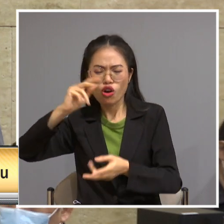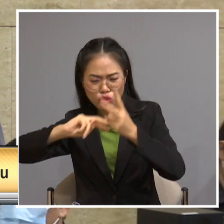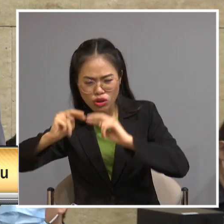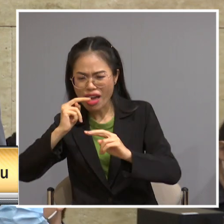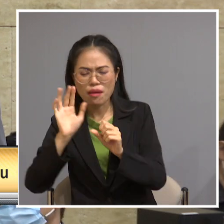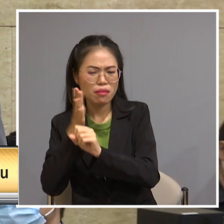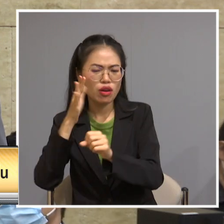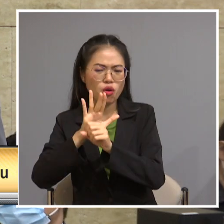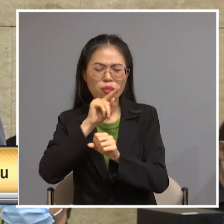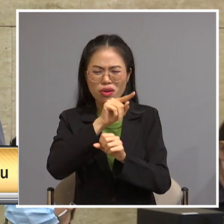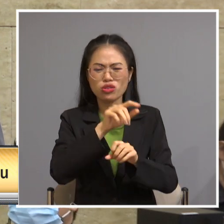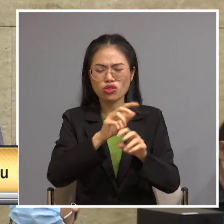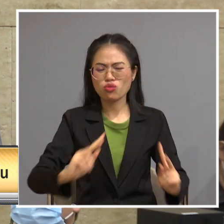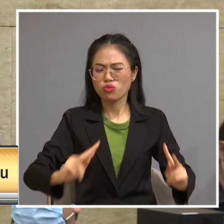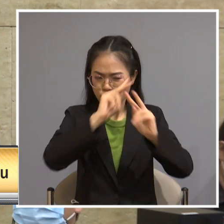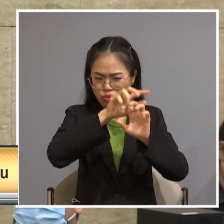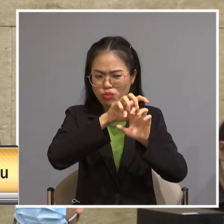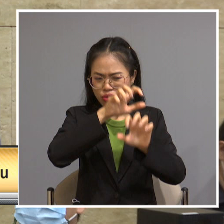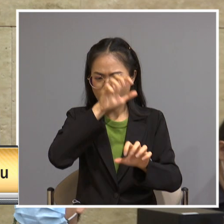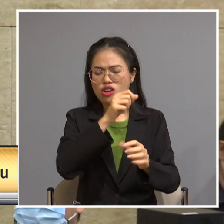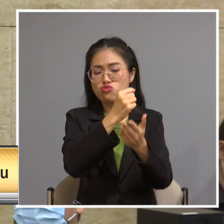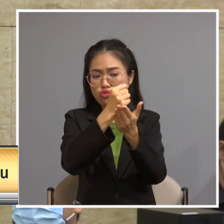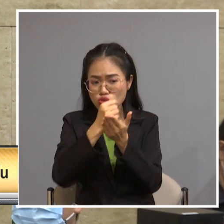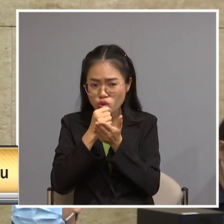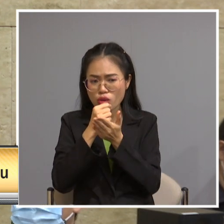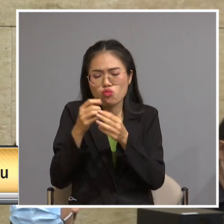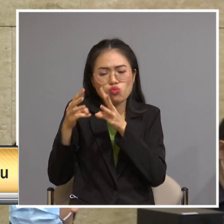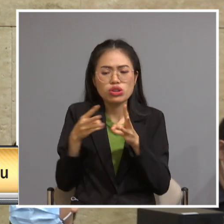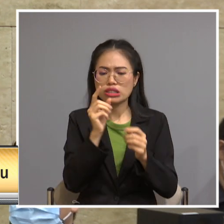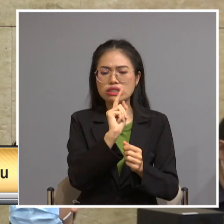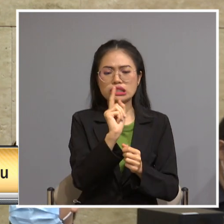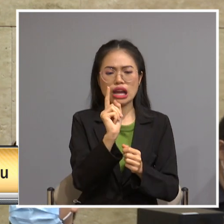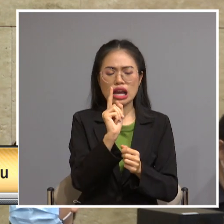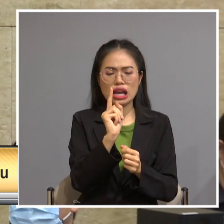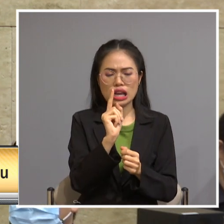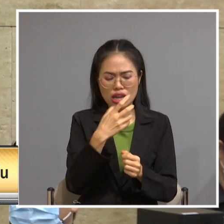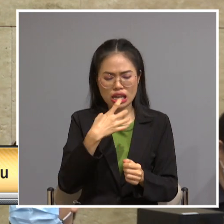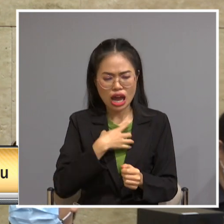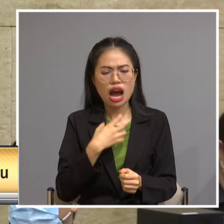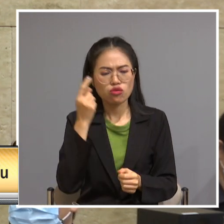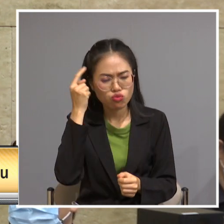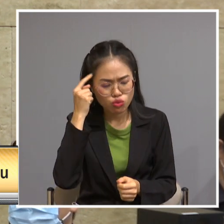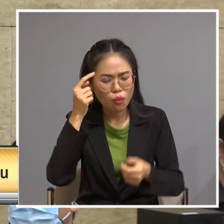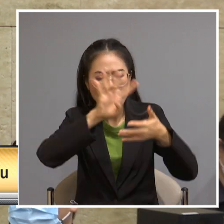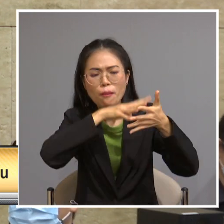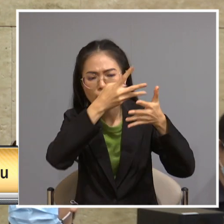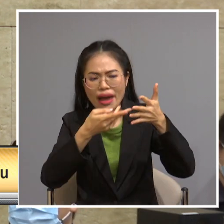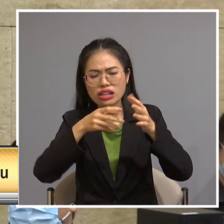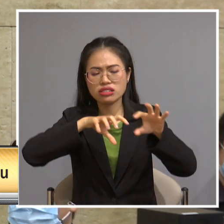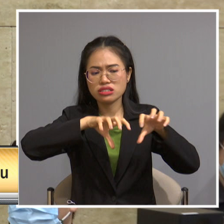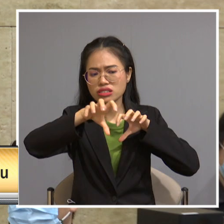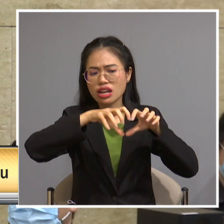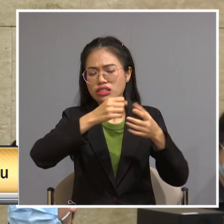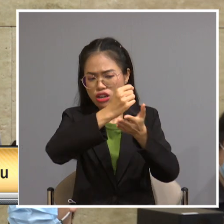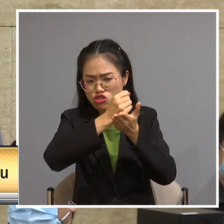การจัดการขยะ ในแต่ละทองทิน plugs อย่ไรบ้างจากจะอถาพ horrendละเอียด ของieleาิการข